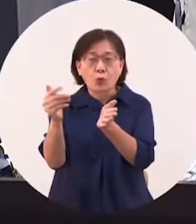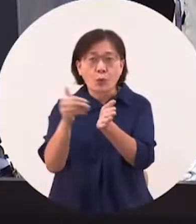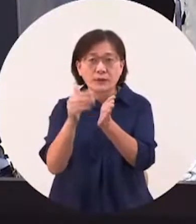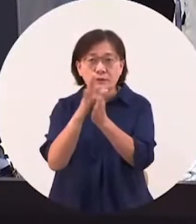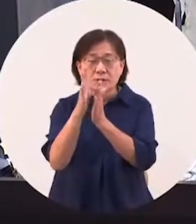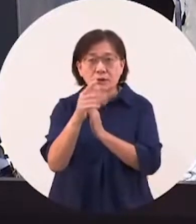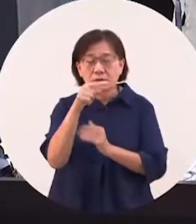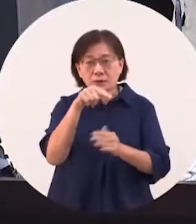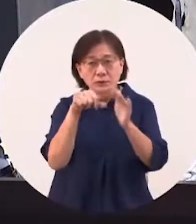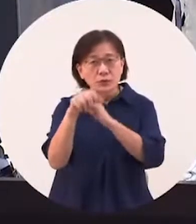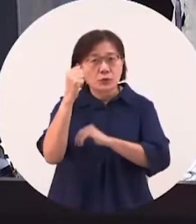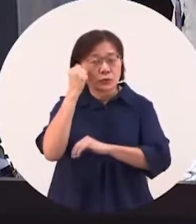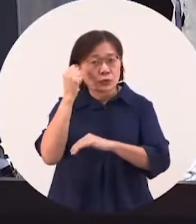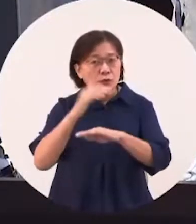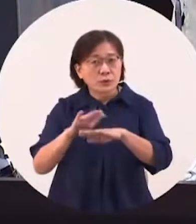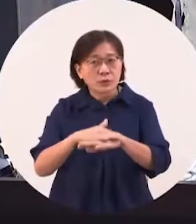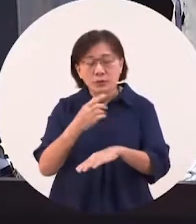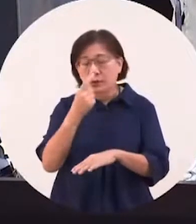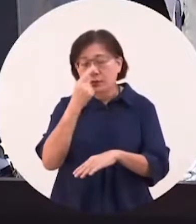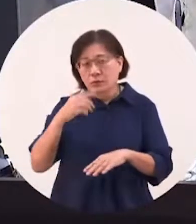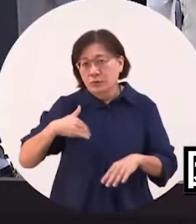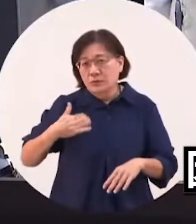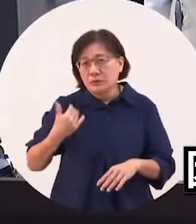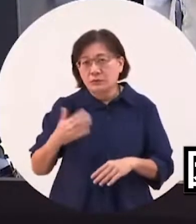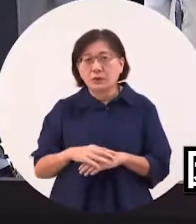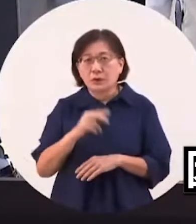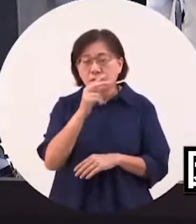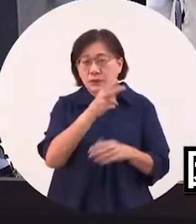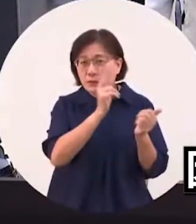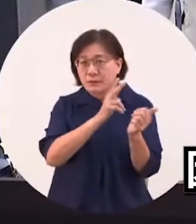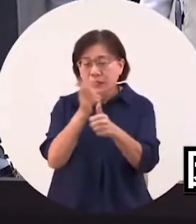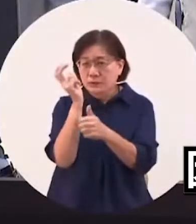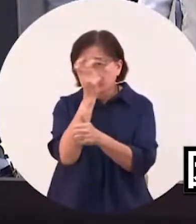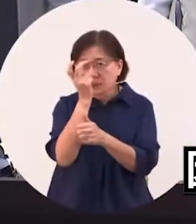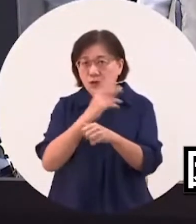吼。你要查也好，唔查，因为这小到尾拢你爱担啦。